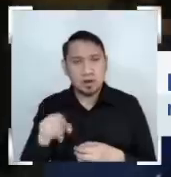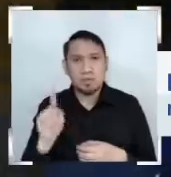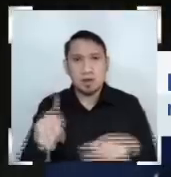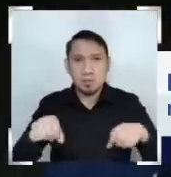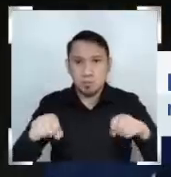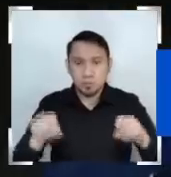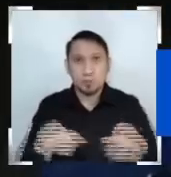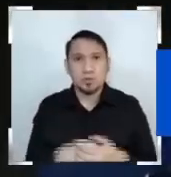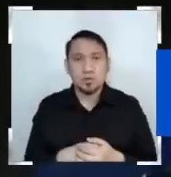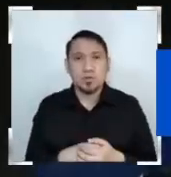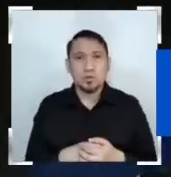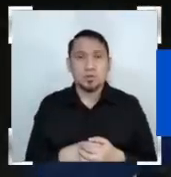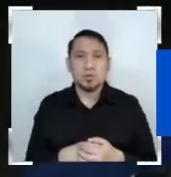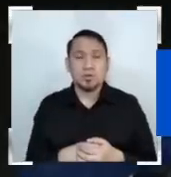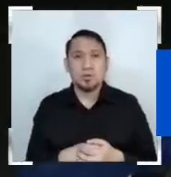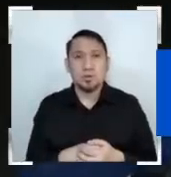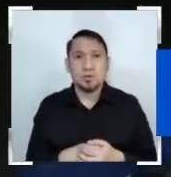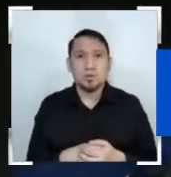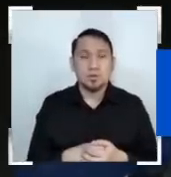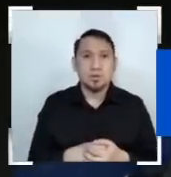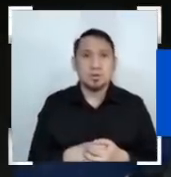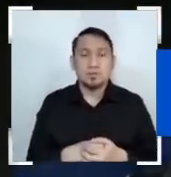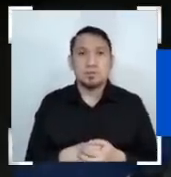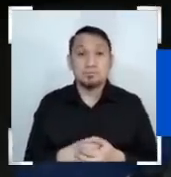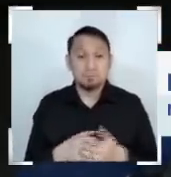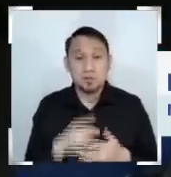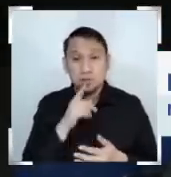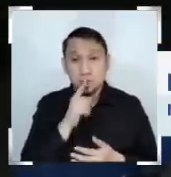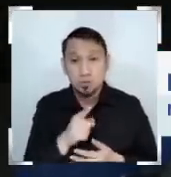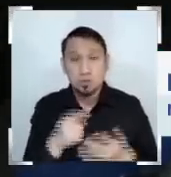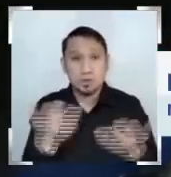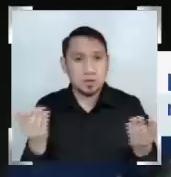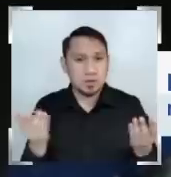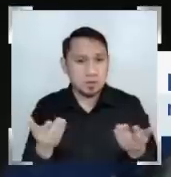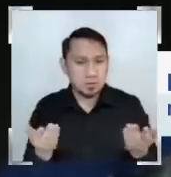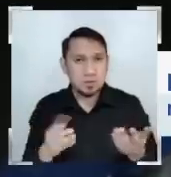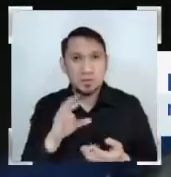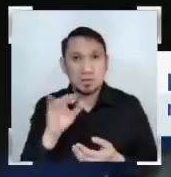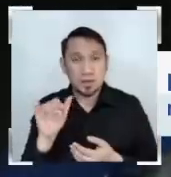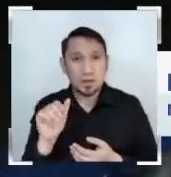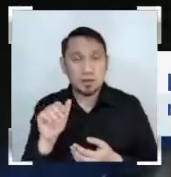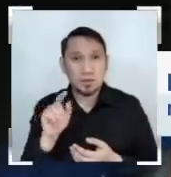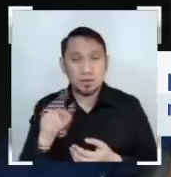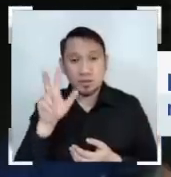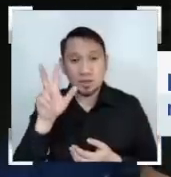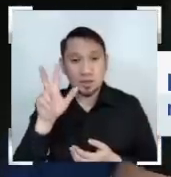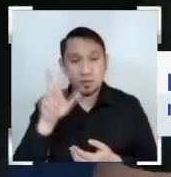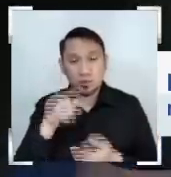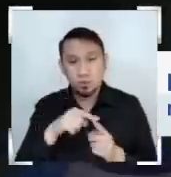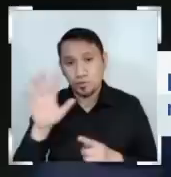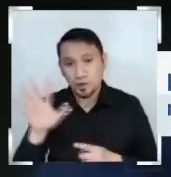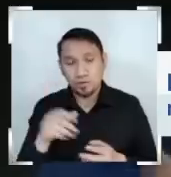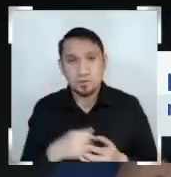po kasi ang lakas na po niya. Actually, ang average namin na nasa CIA is a day is 3 to 5.